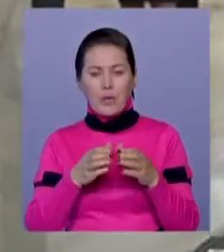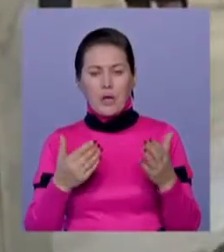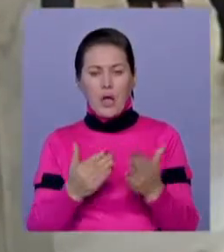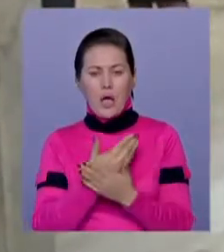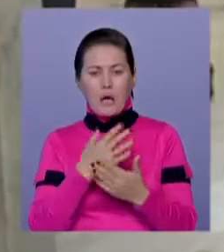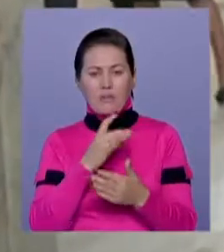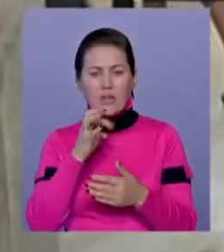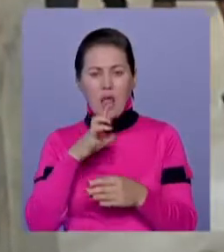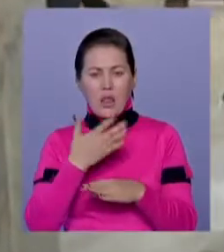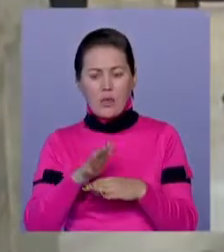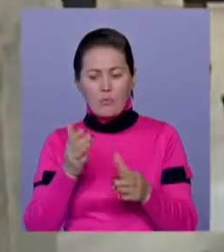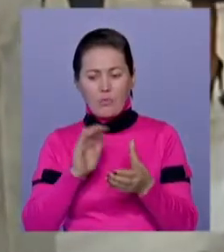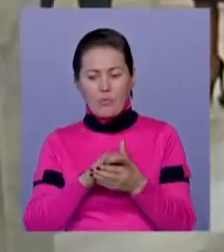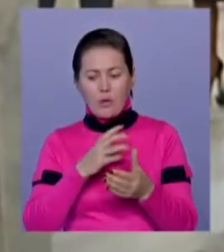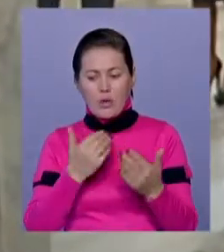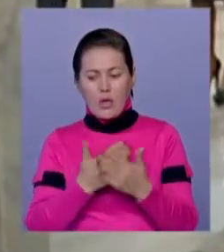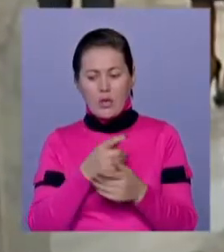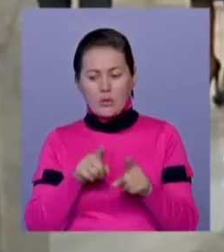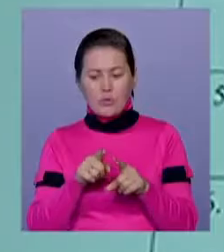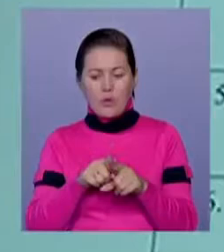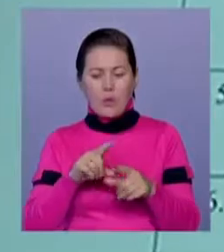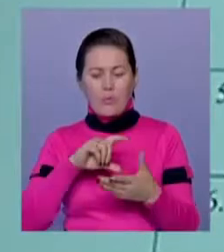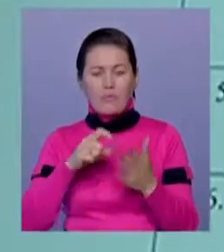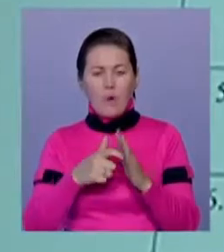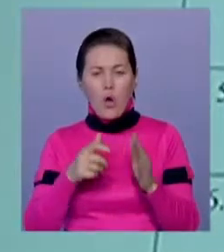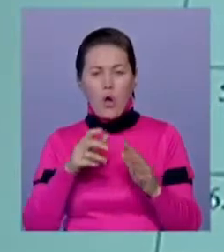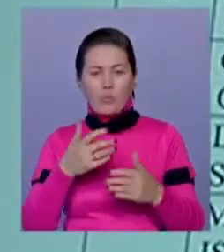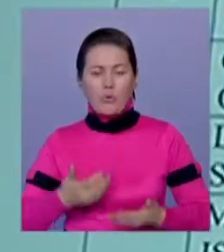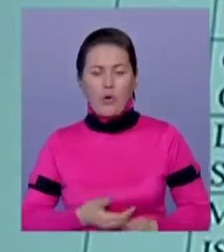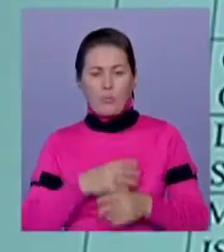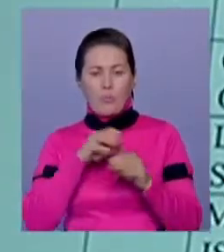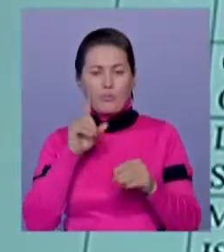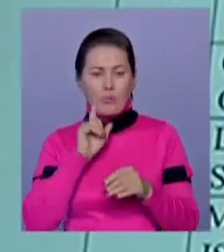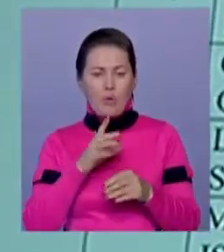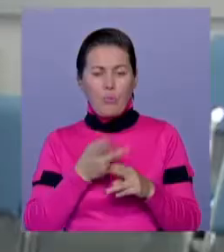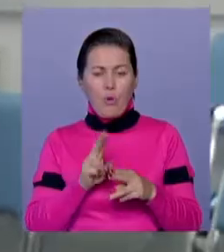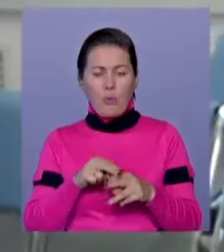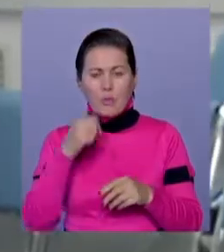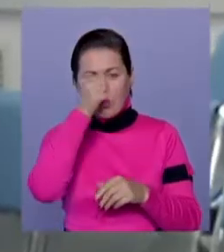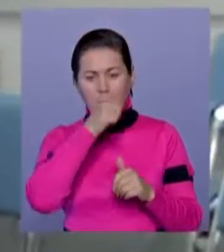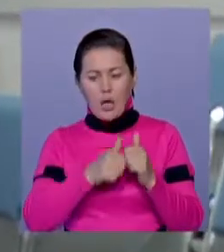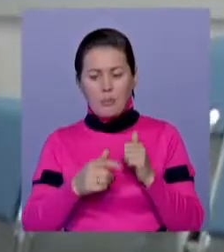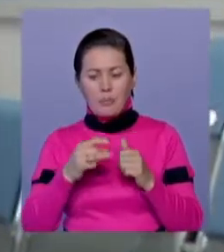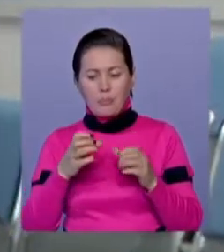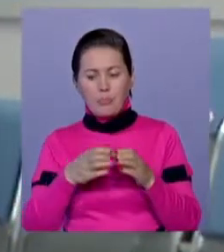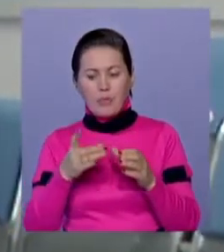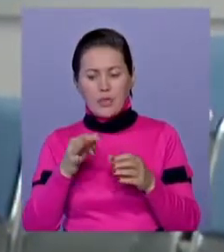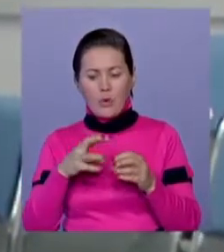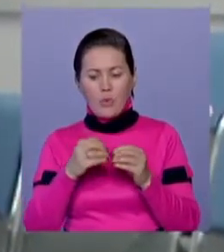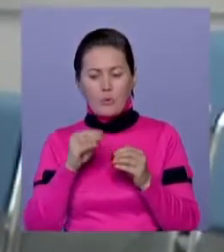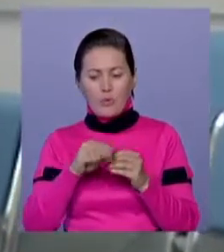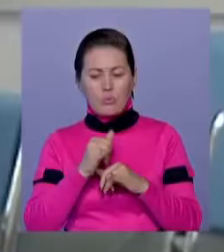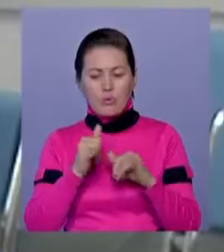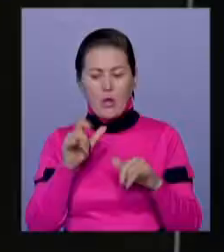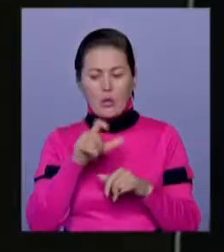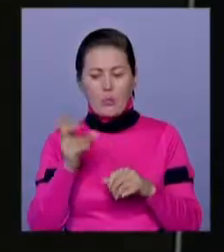жаңартылған филиалымен танысты. Жаңа кеңсе жөндеуден соң тұрғындарға барынша ыңғайлы болған. Жыл сайын партияның кеңсесіне 10 мыңнан астам